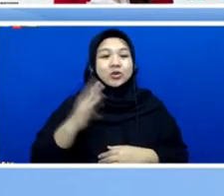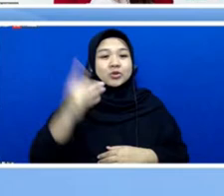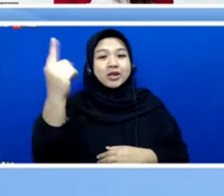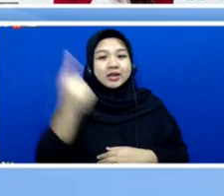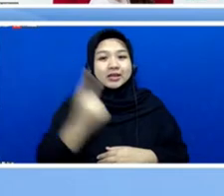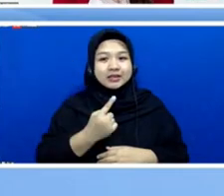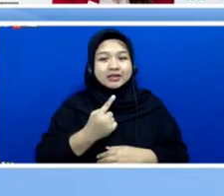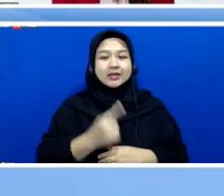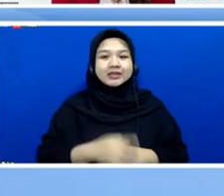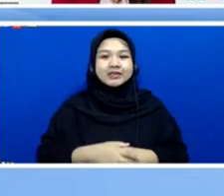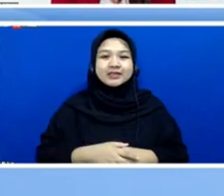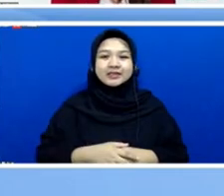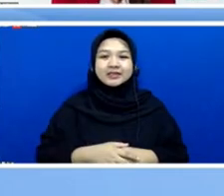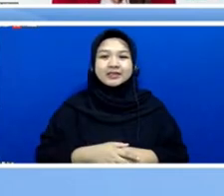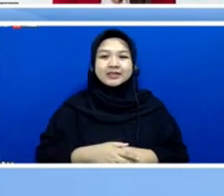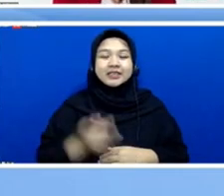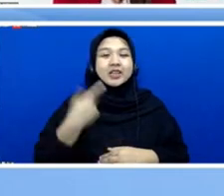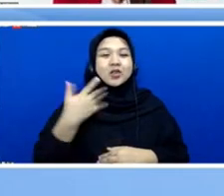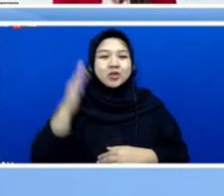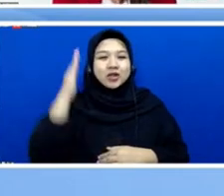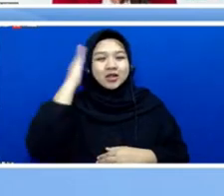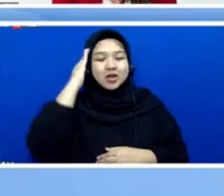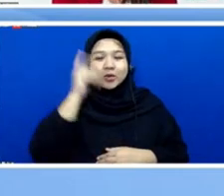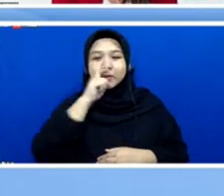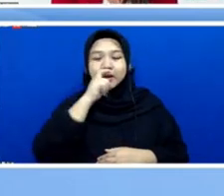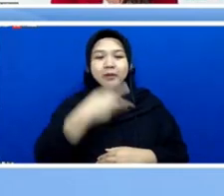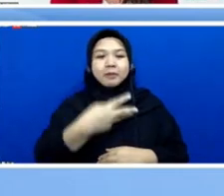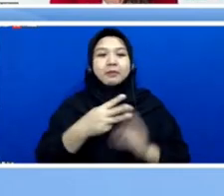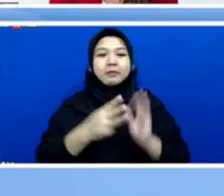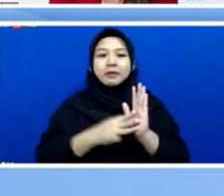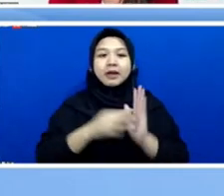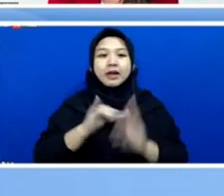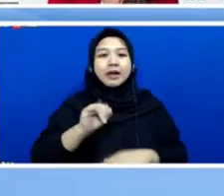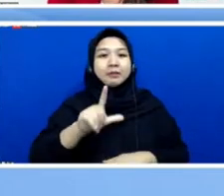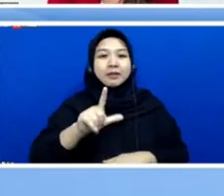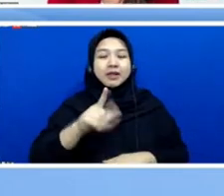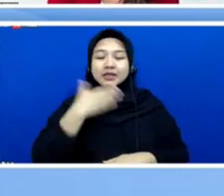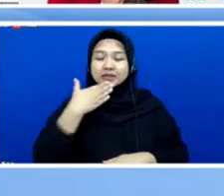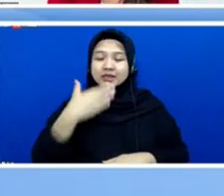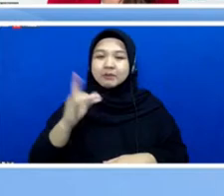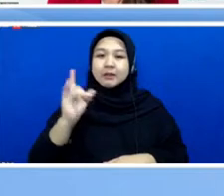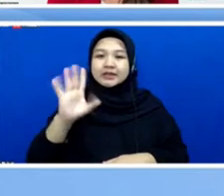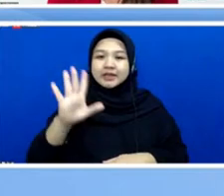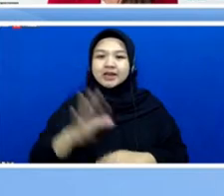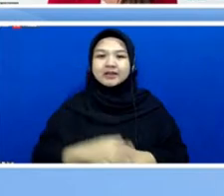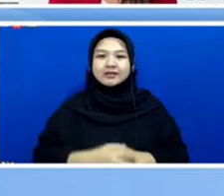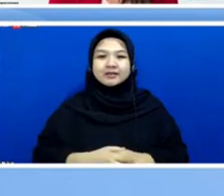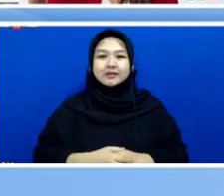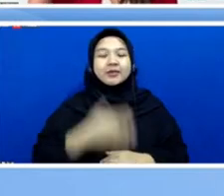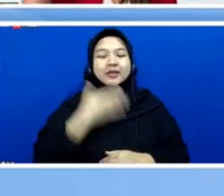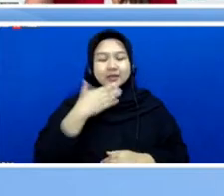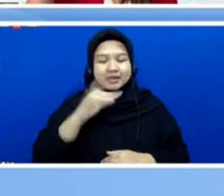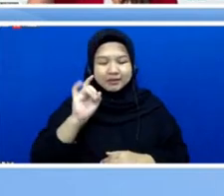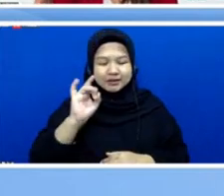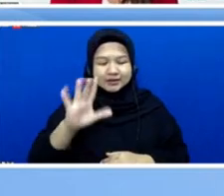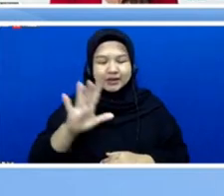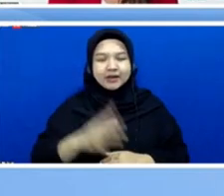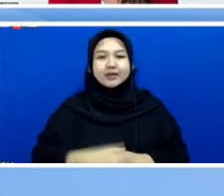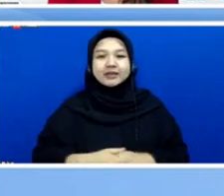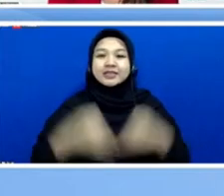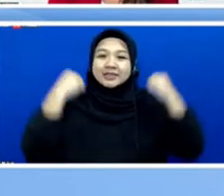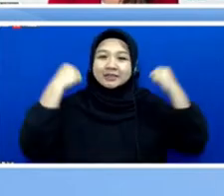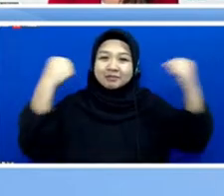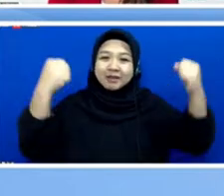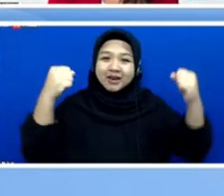tidak asing lagi bagi kita semuanya, Pak Emil Dardak. Selamat siang, Pak Emil. Selamat siang. Selamat siang. Semangat, Pak, Jawa